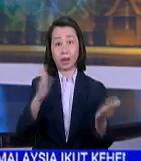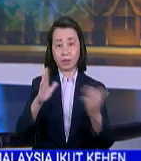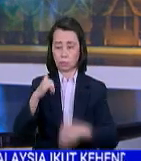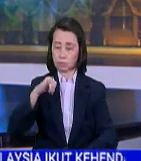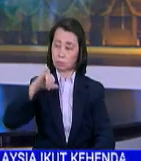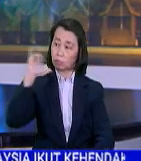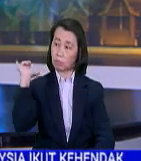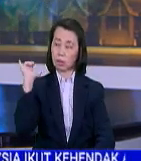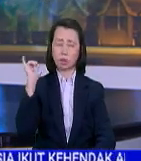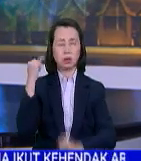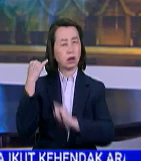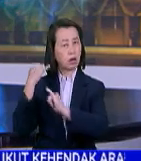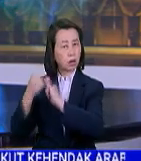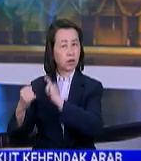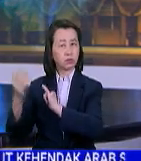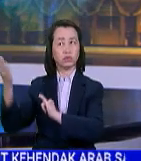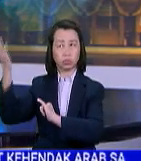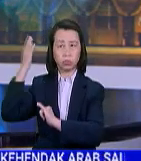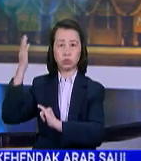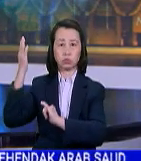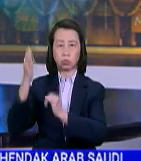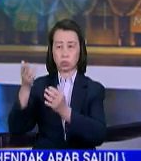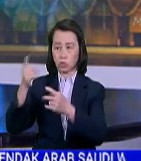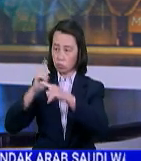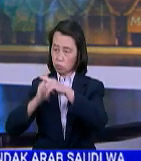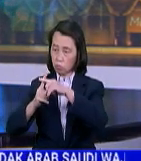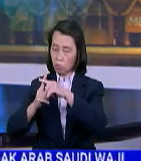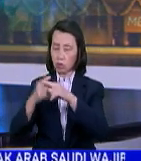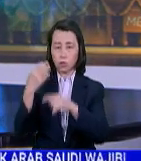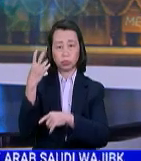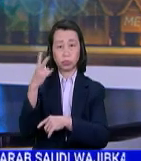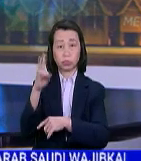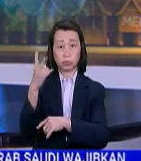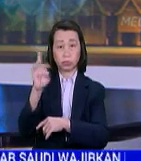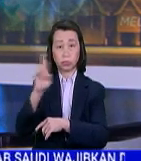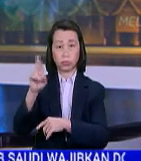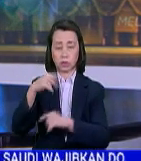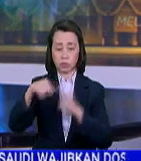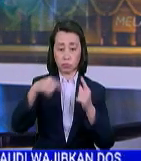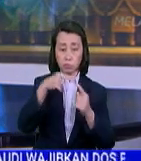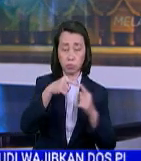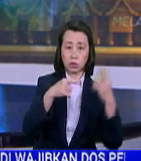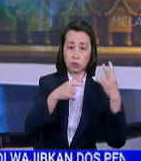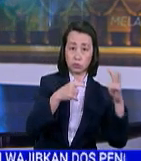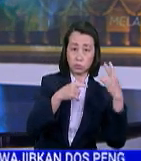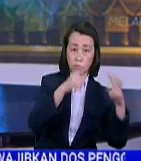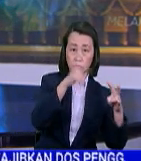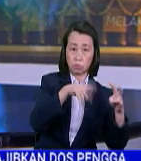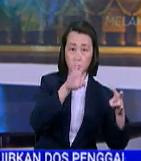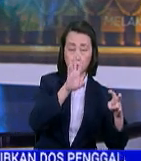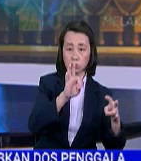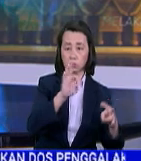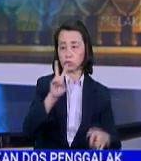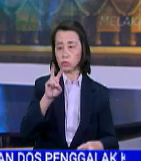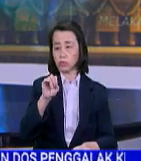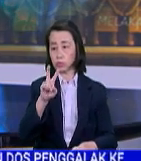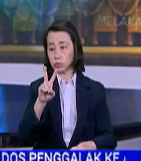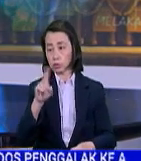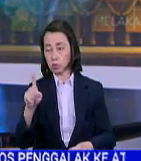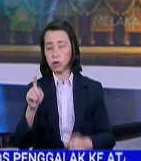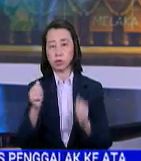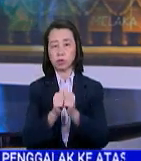semalam kali terakhir negara merekodkan kes positif mencecah 17,000 adalah 17 september 2021